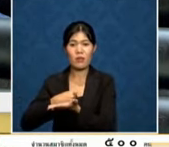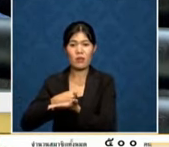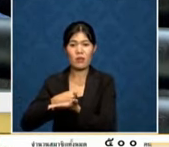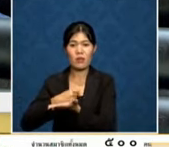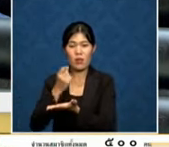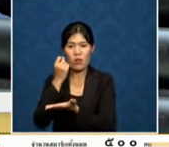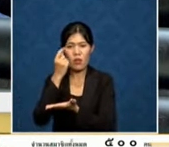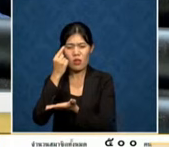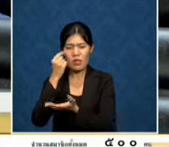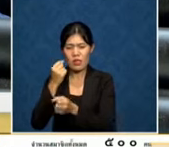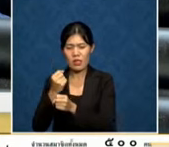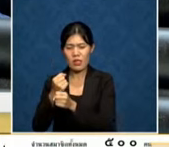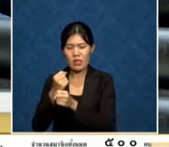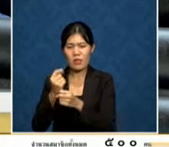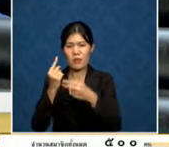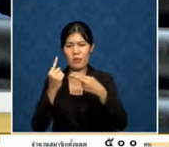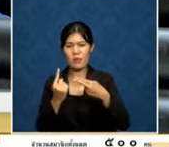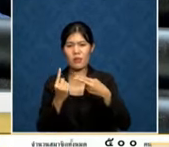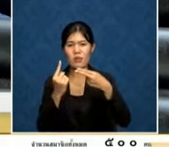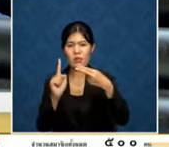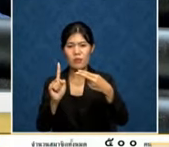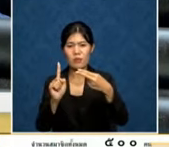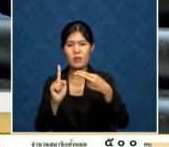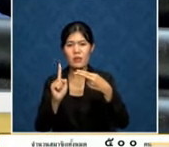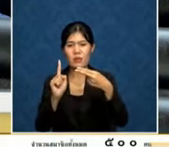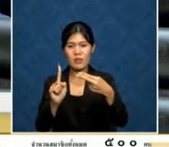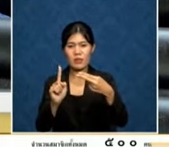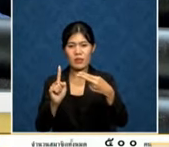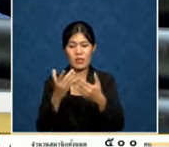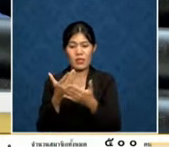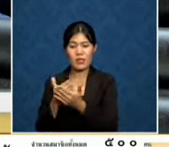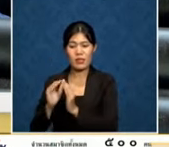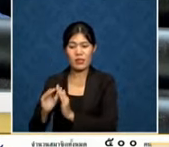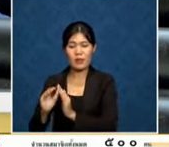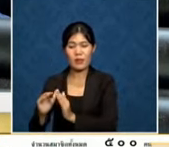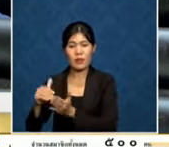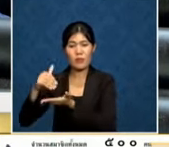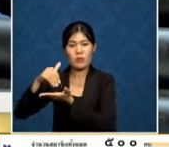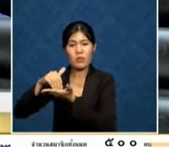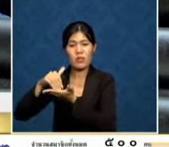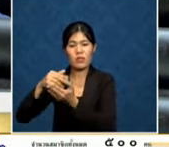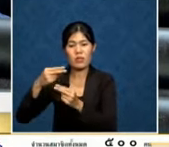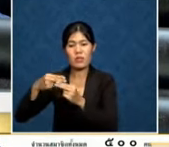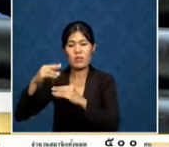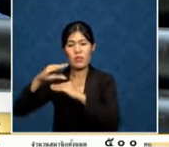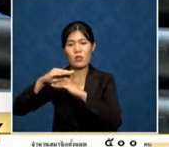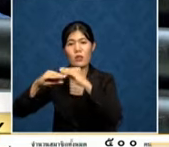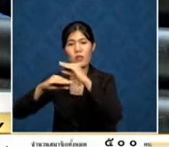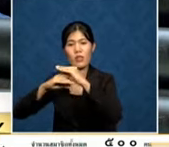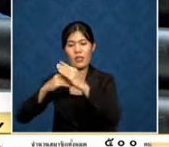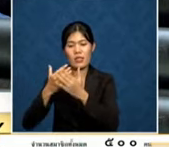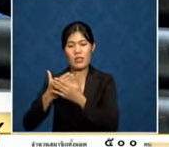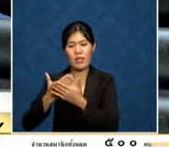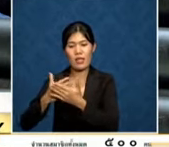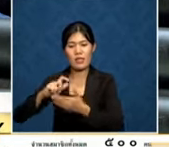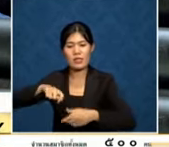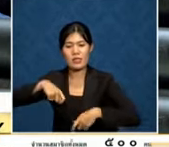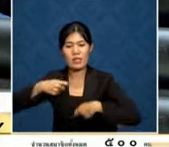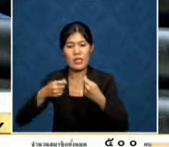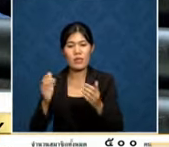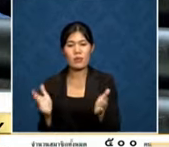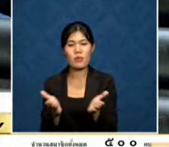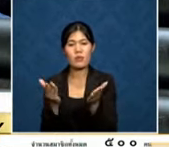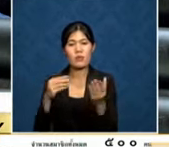Digitalwalletชื่อที่ท่านไปซ่อนไว้ในงบกลางก็คือชื่อโครงการค่าใช้จ่ายเพื่อกระตุ้น